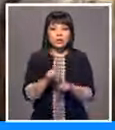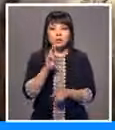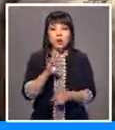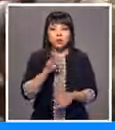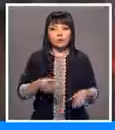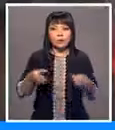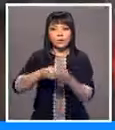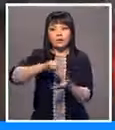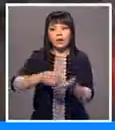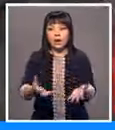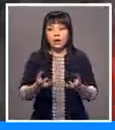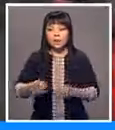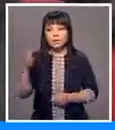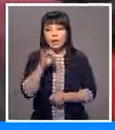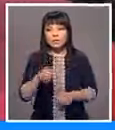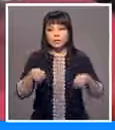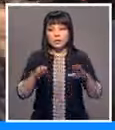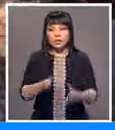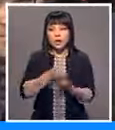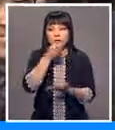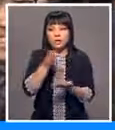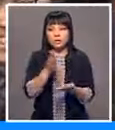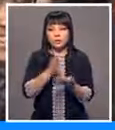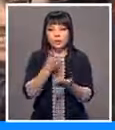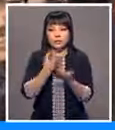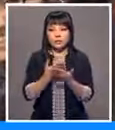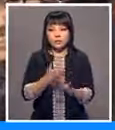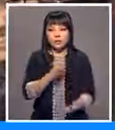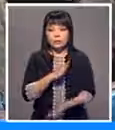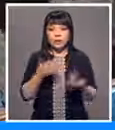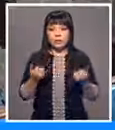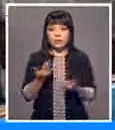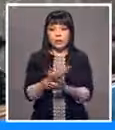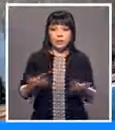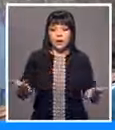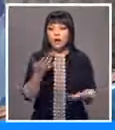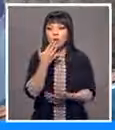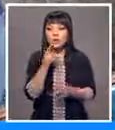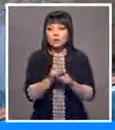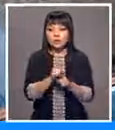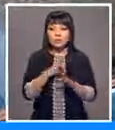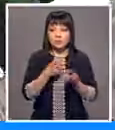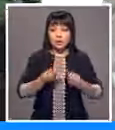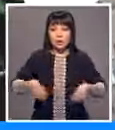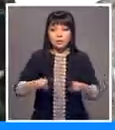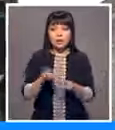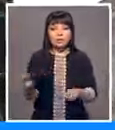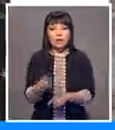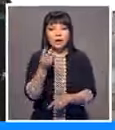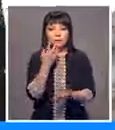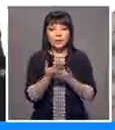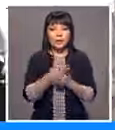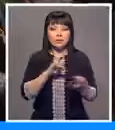партиясының съезінде қабылданған тарихи шешімді бірауыздан қолдайтындарын айтты. Одан кейін түрлі ұлт өкілдері жиналған қауымға өз өнерлерін паш